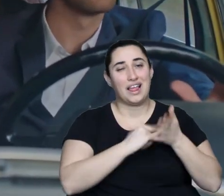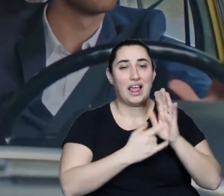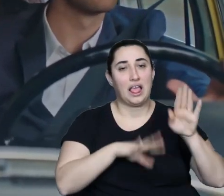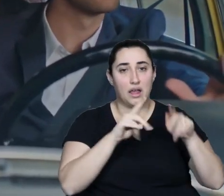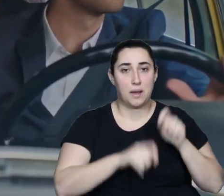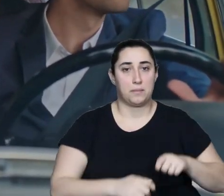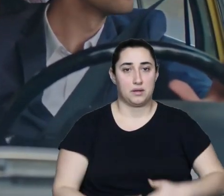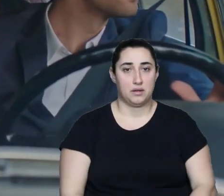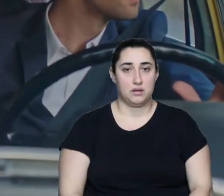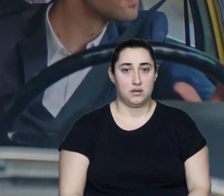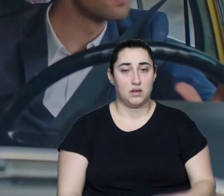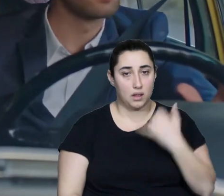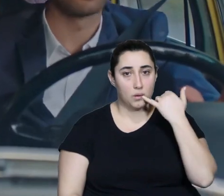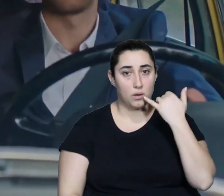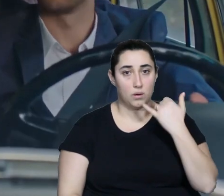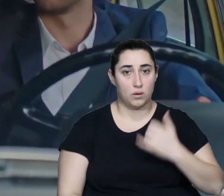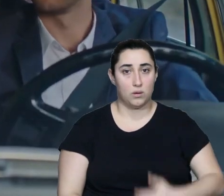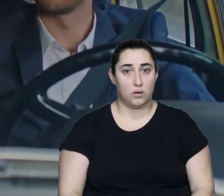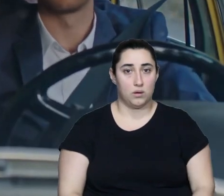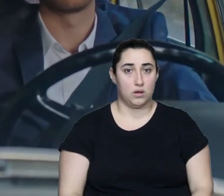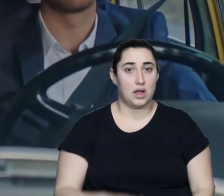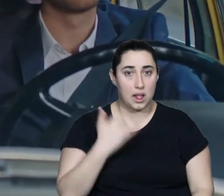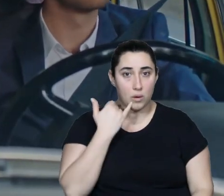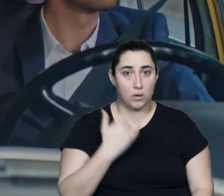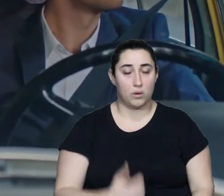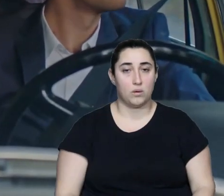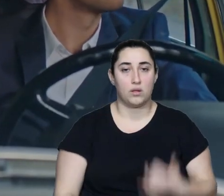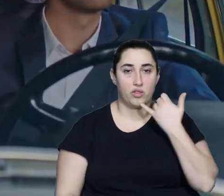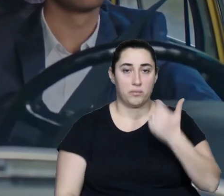et. Alo. Alo.